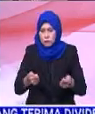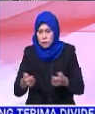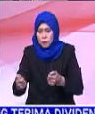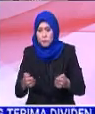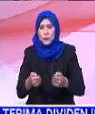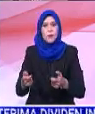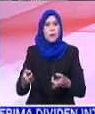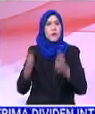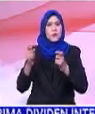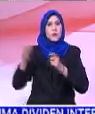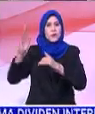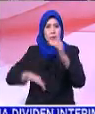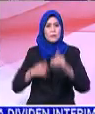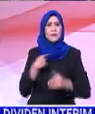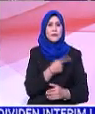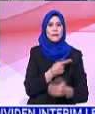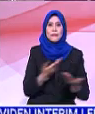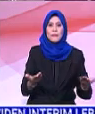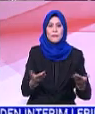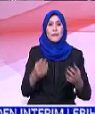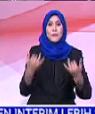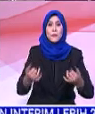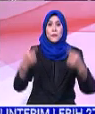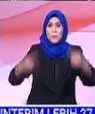3 saya lagi nah jadi kita